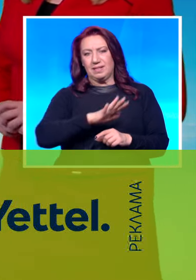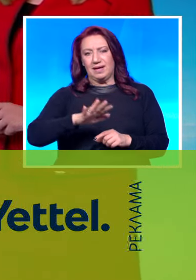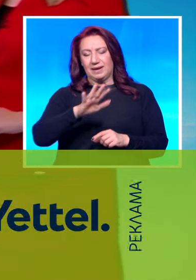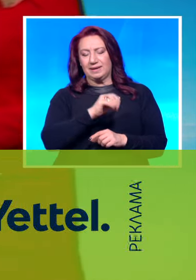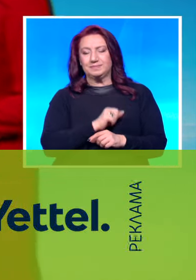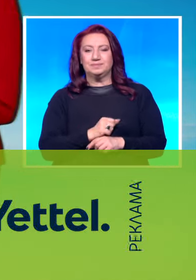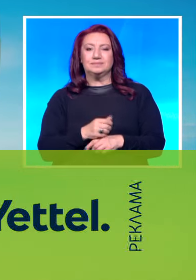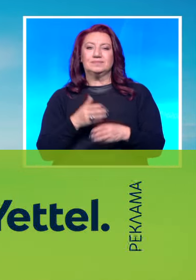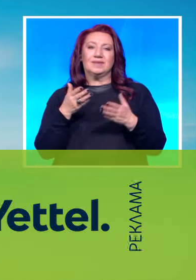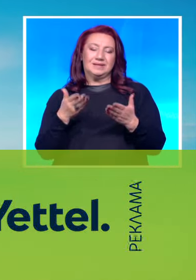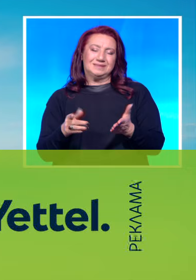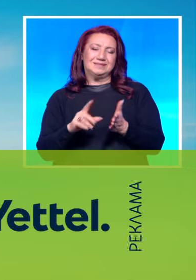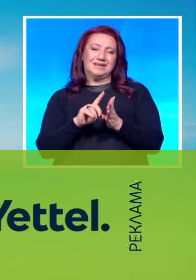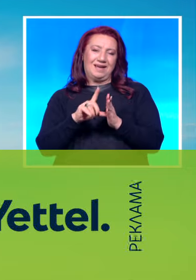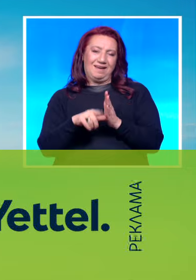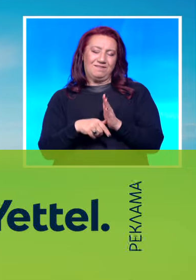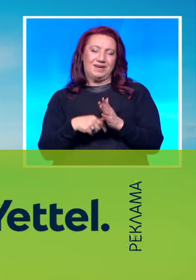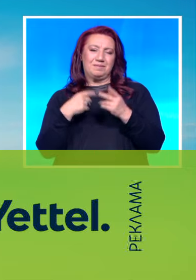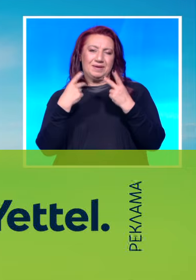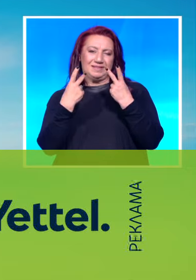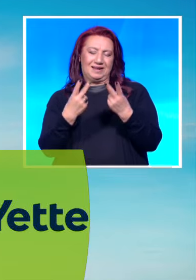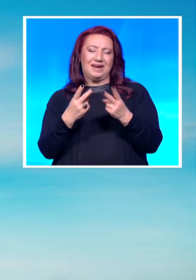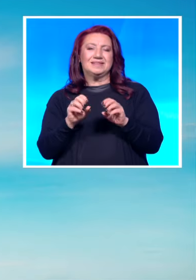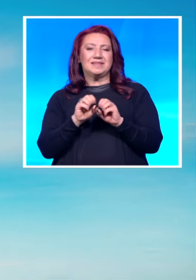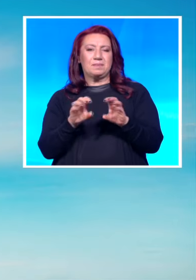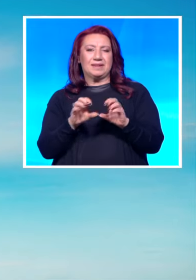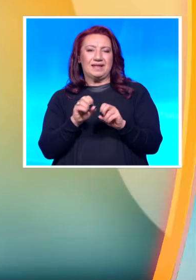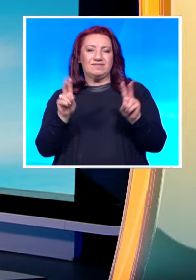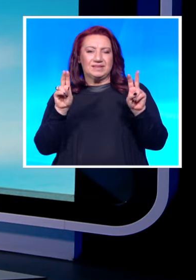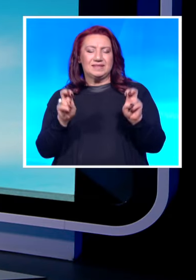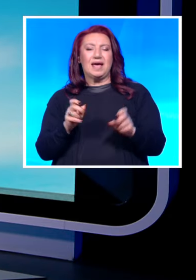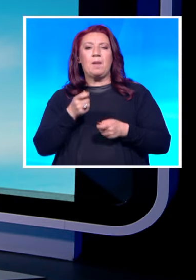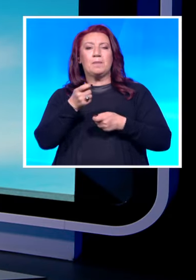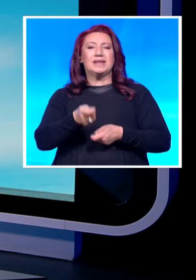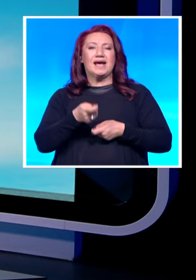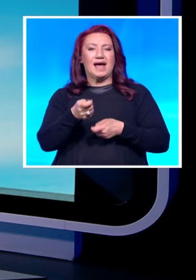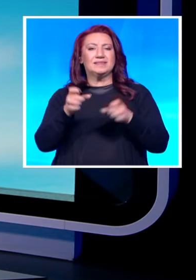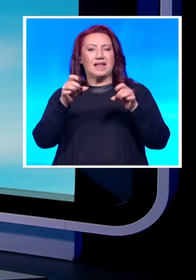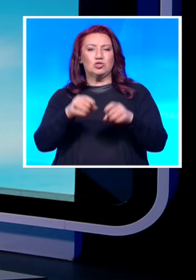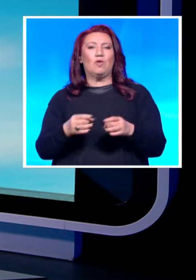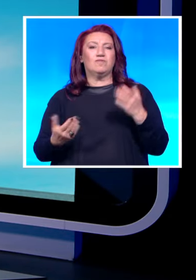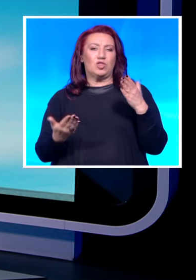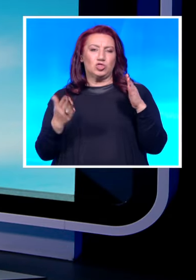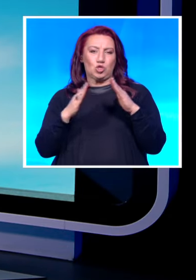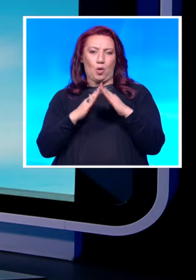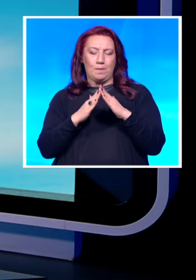сега е време за любимото предаване «Бригада Нов дом». Хубава вечер!